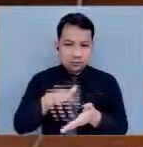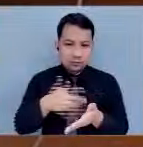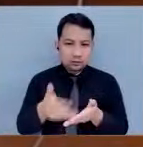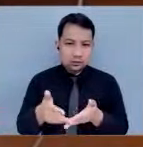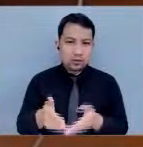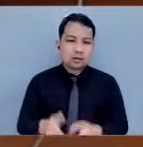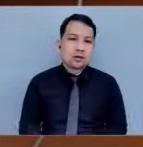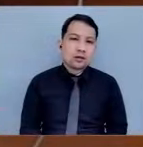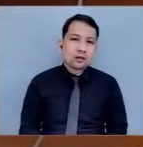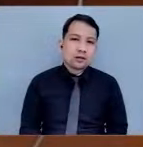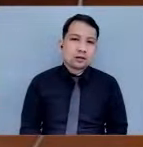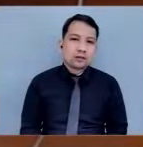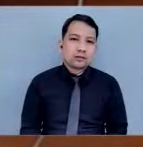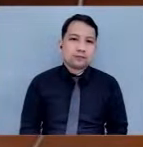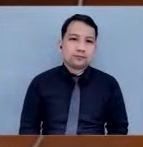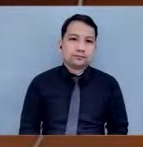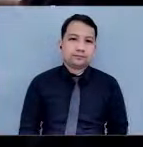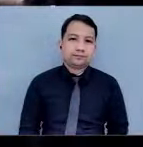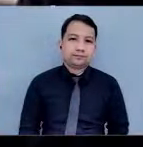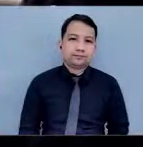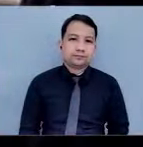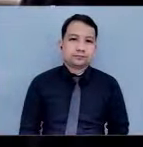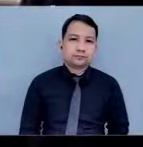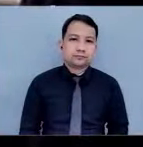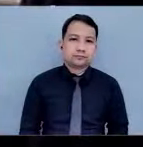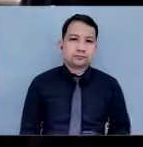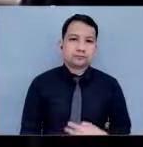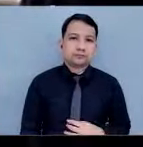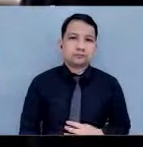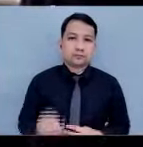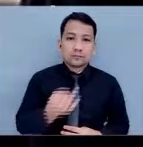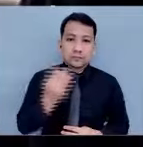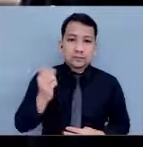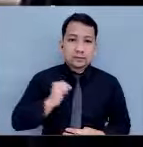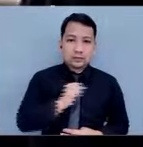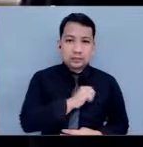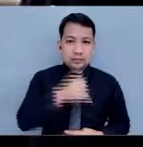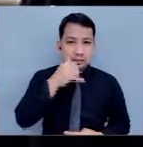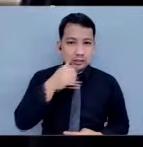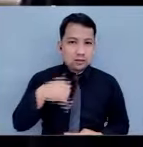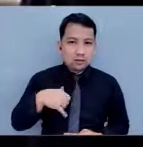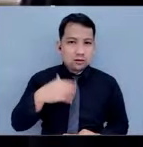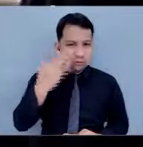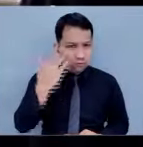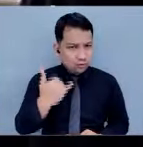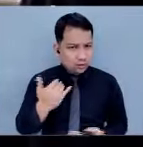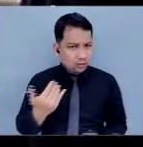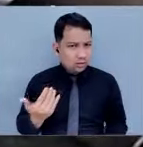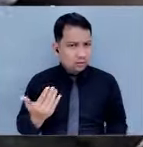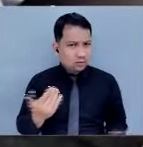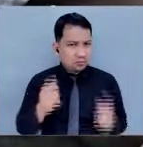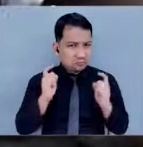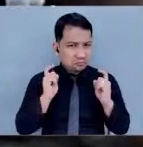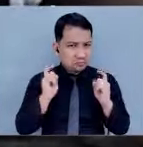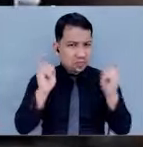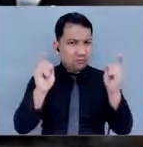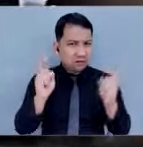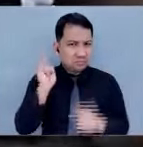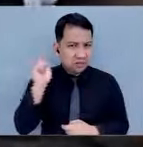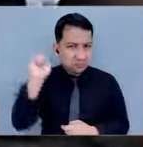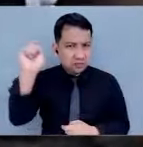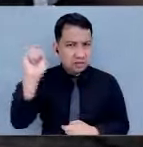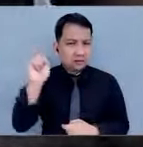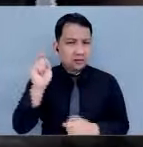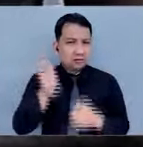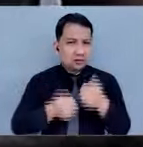Enriquez nagpantig ang tenga ng mga senador kahapon dahil tila inaapura raw sila ng camara para maipasa